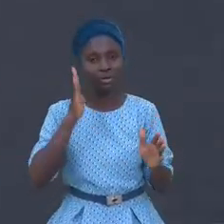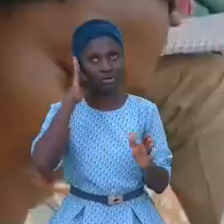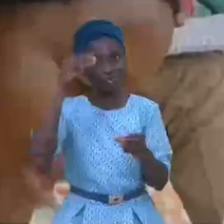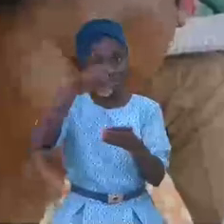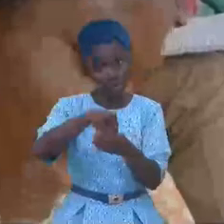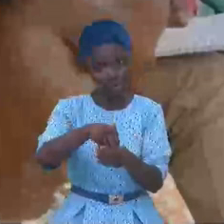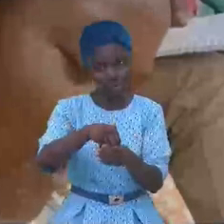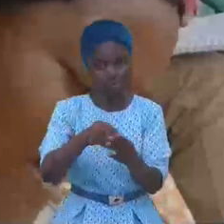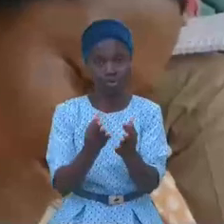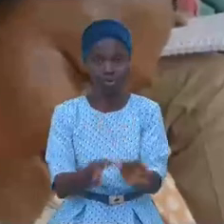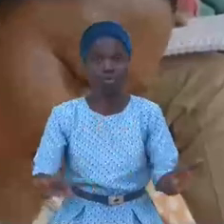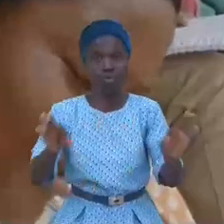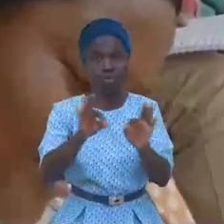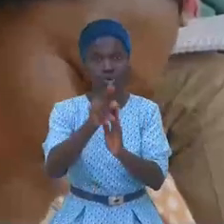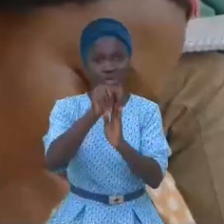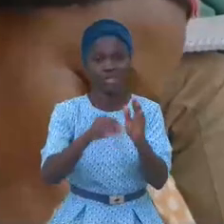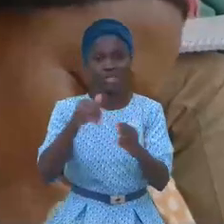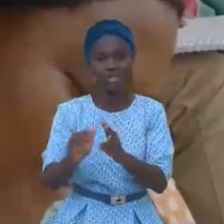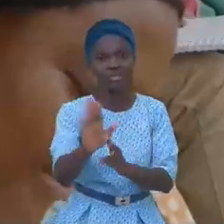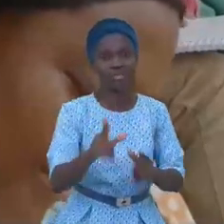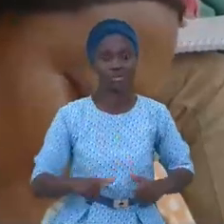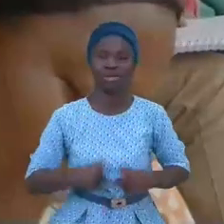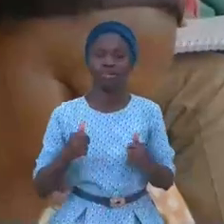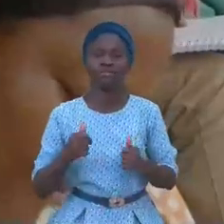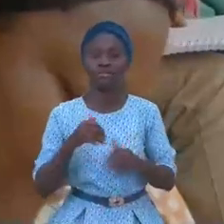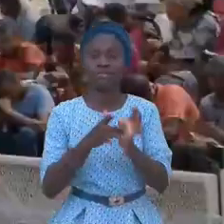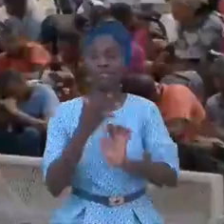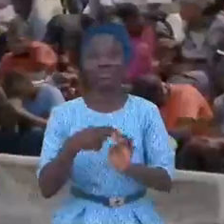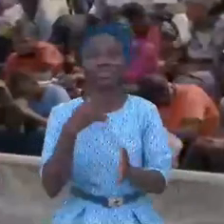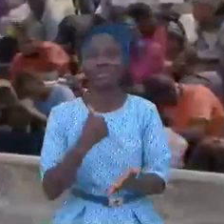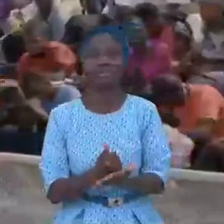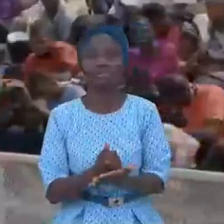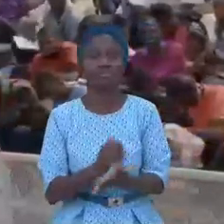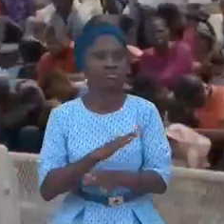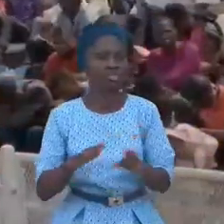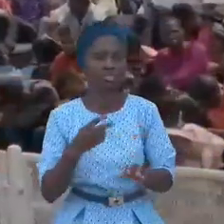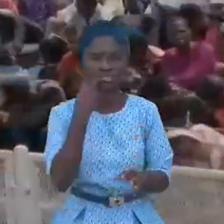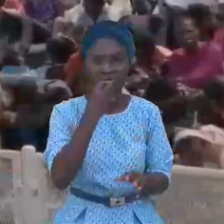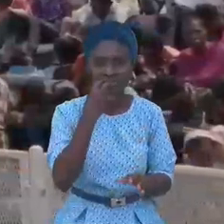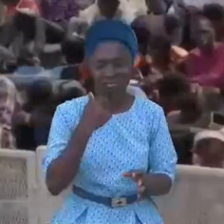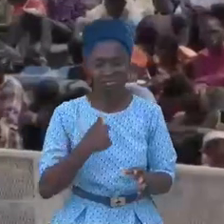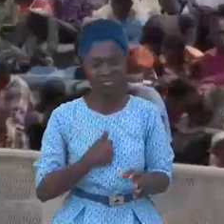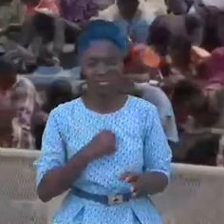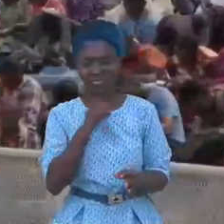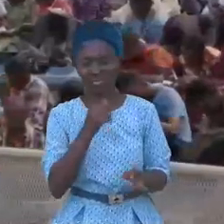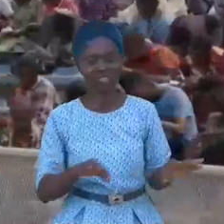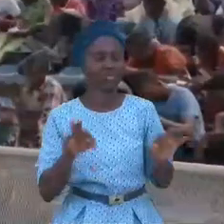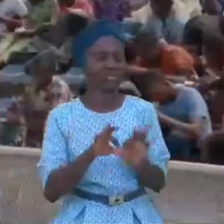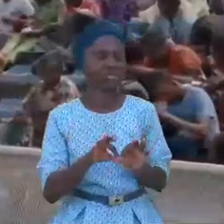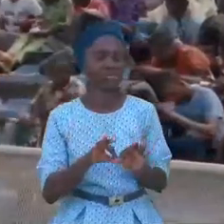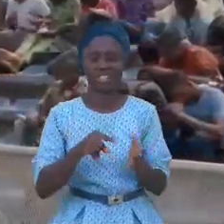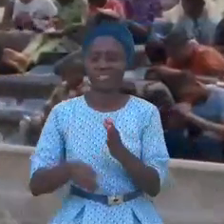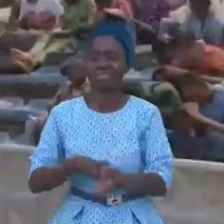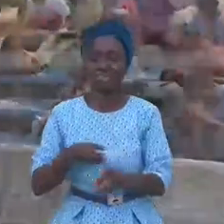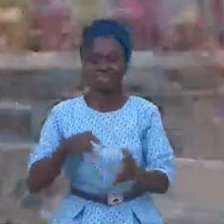vie. Ne dis plus jamais, je ne suis pas digne. C'est comme